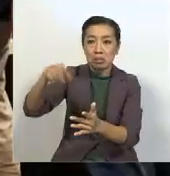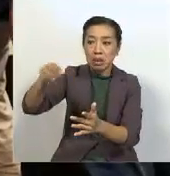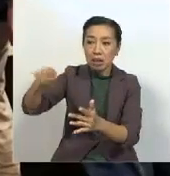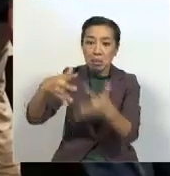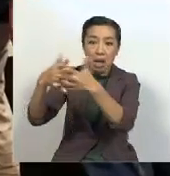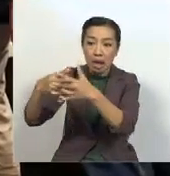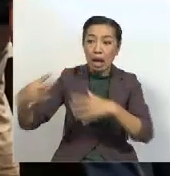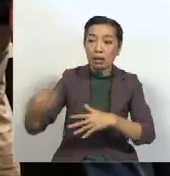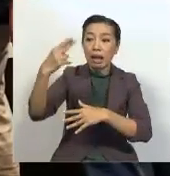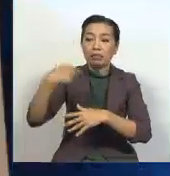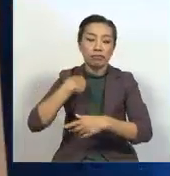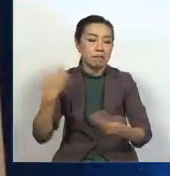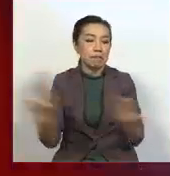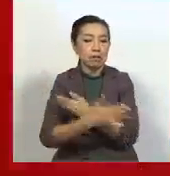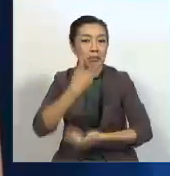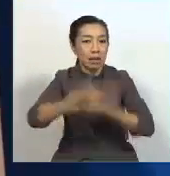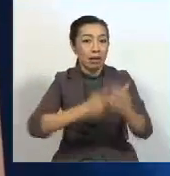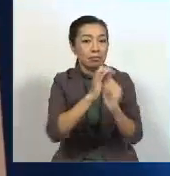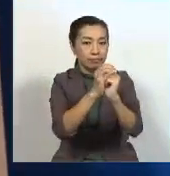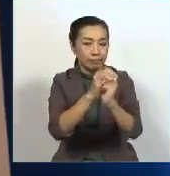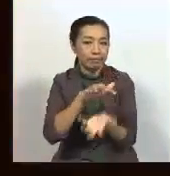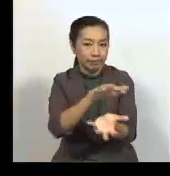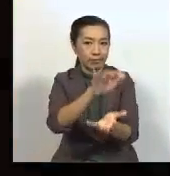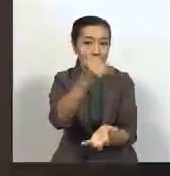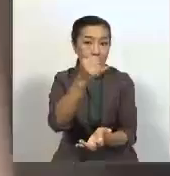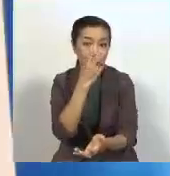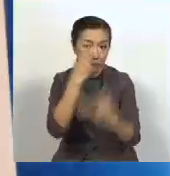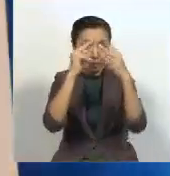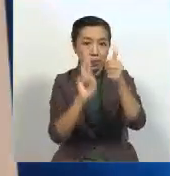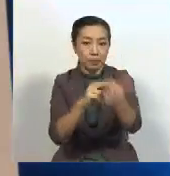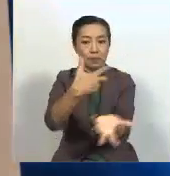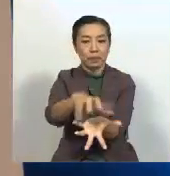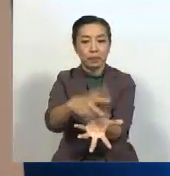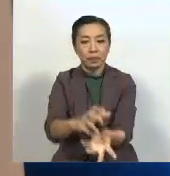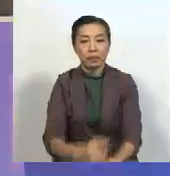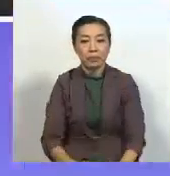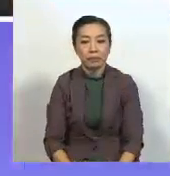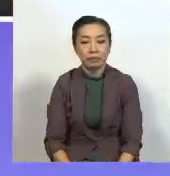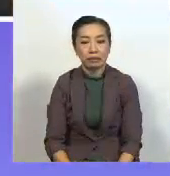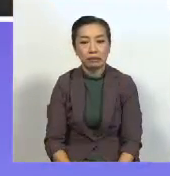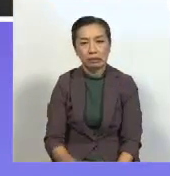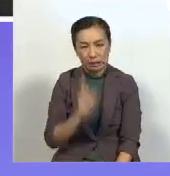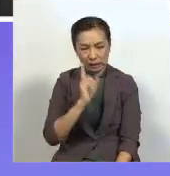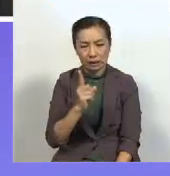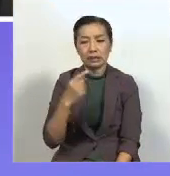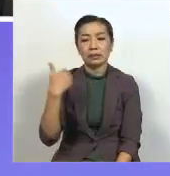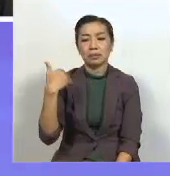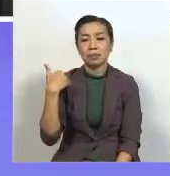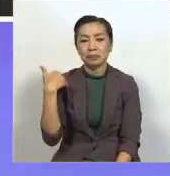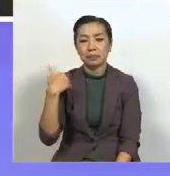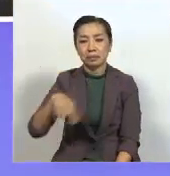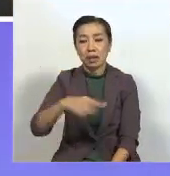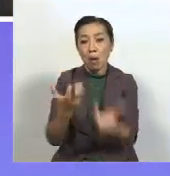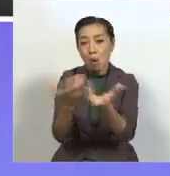จากสหรัฐฟังประเด็นนี้เพิ่มเติมจากรองนายกรัฐมนตรีกันค่ะ ความจริงมันก็มี